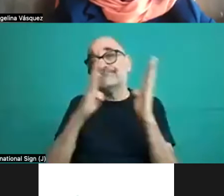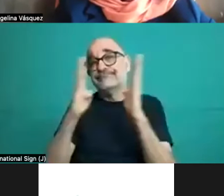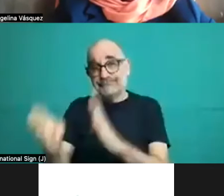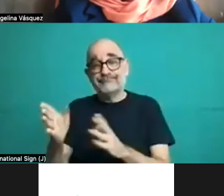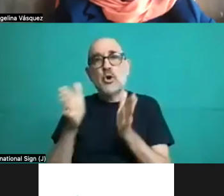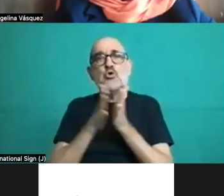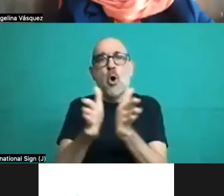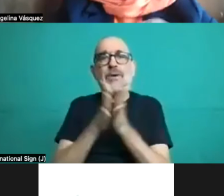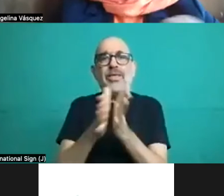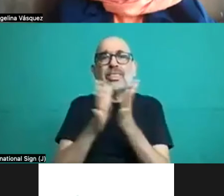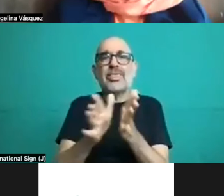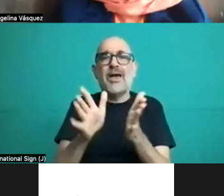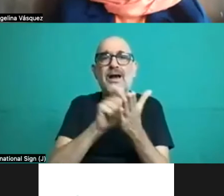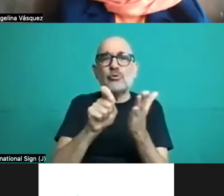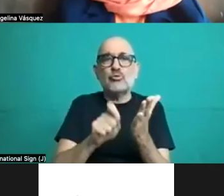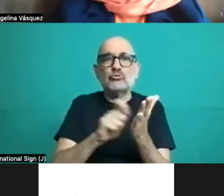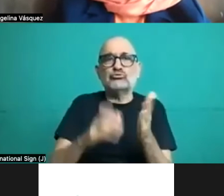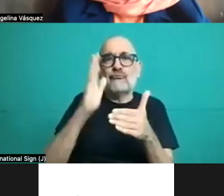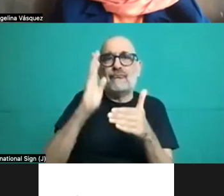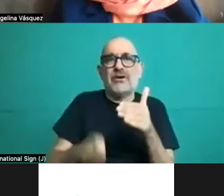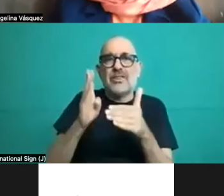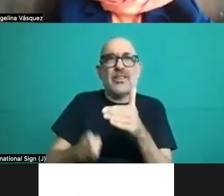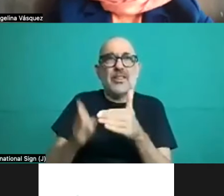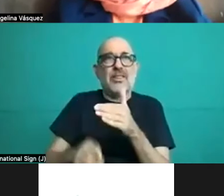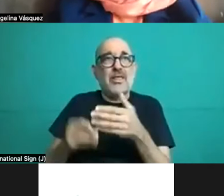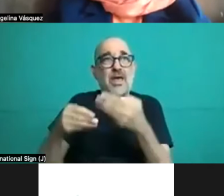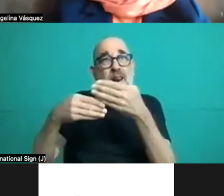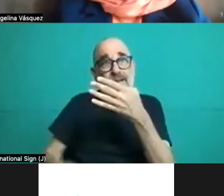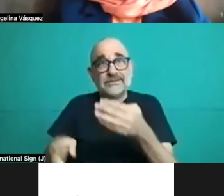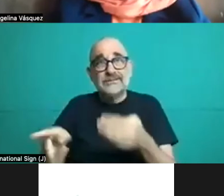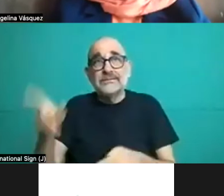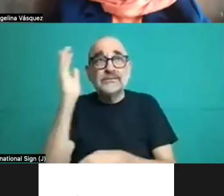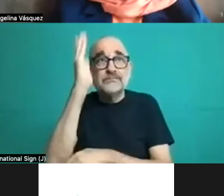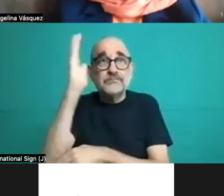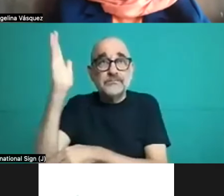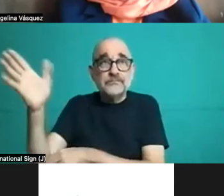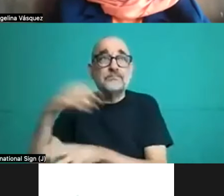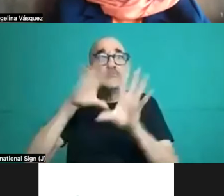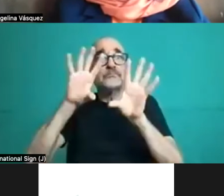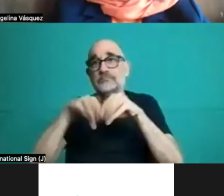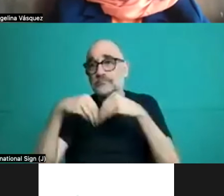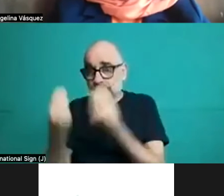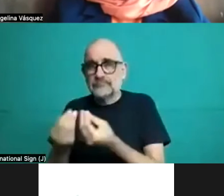suivre. Nous avons maintenant les commentaires finaux des panélistes dans le même ordre qu'au début.